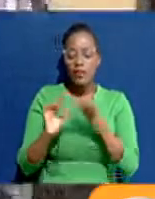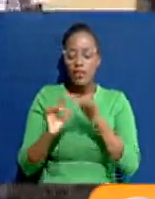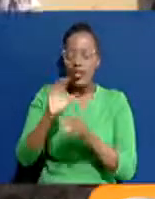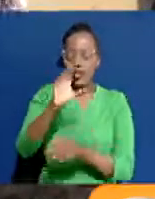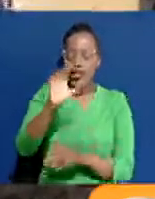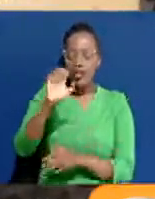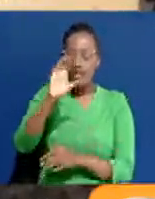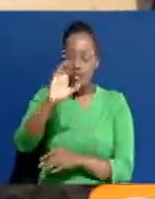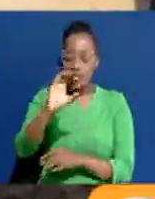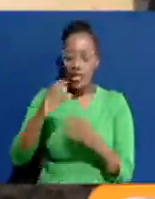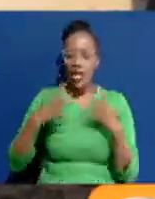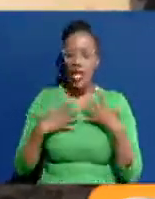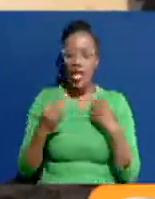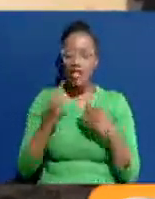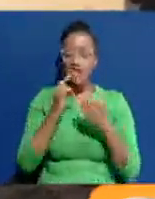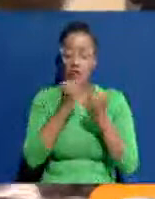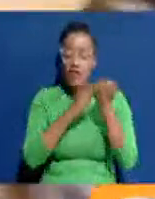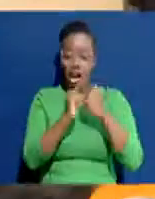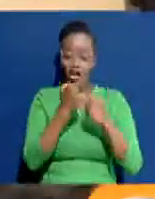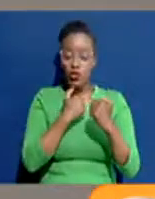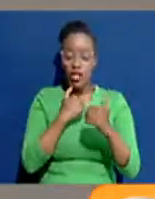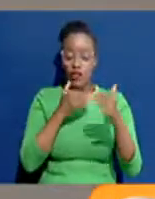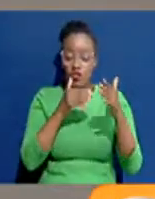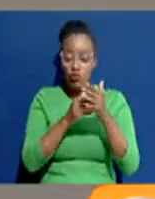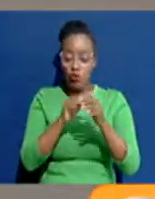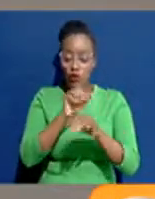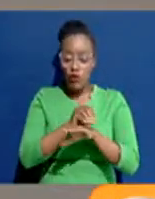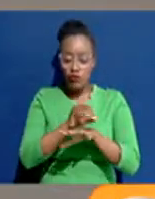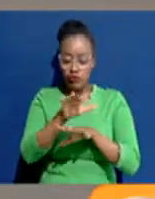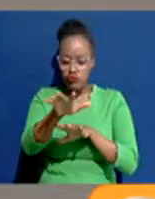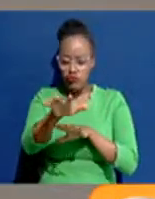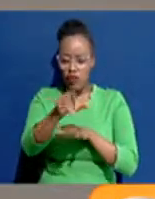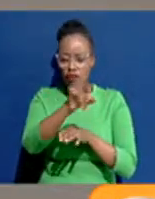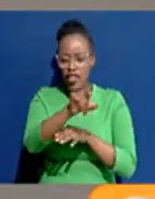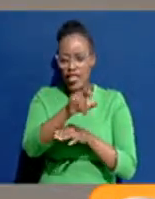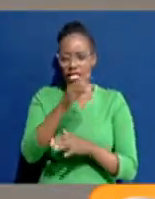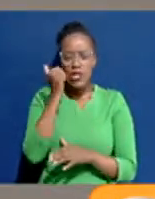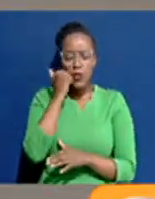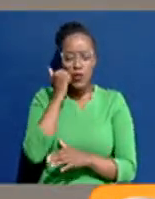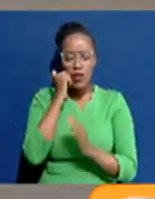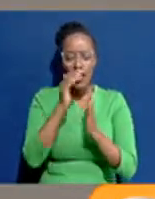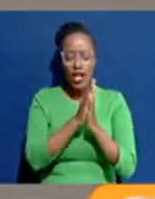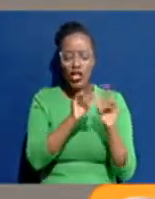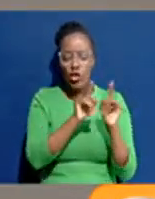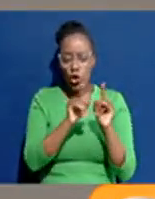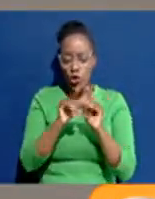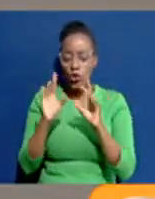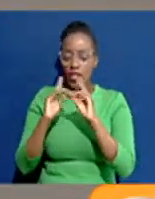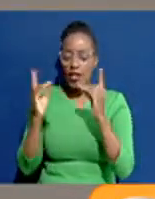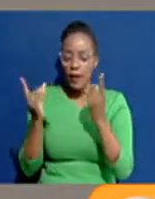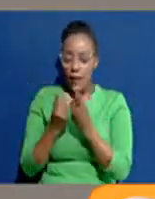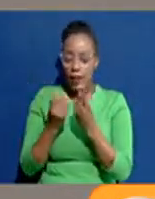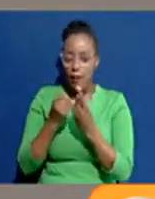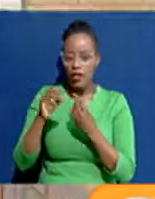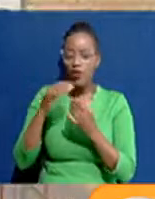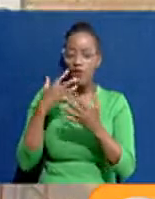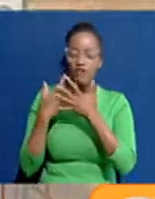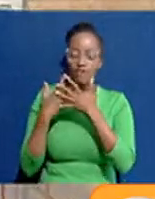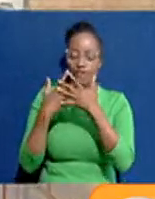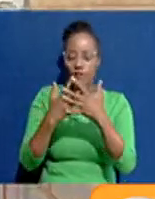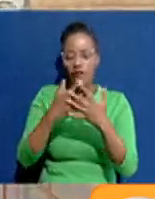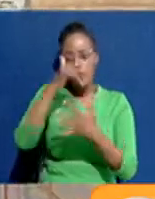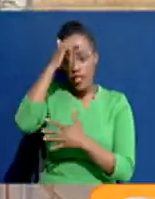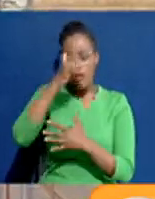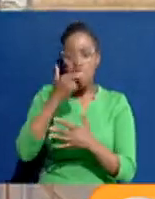kaunti hiyo amesema hatua zimechukuliwa kuzuia kusambaa kwa ugonjwa huo, huku idara ya magereza Thika ikisema imedhibiti hali.